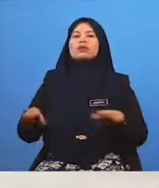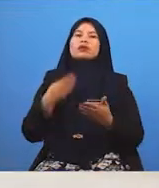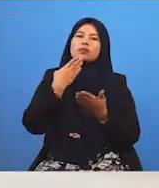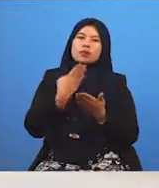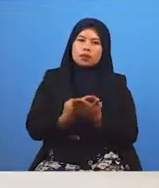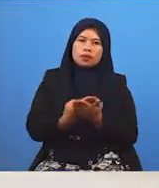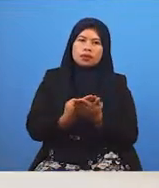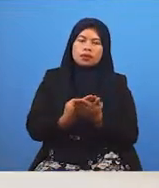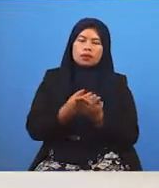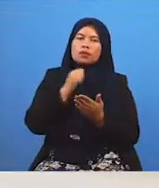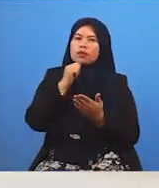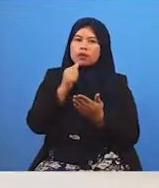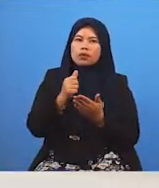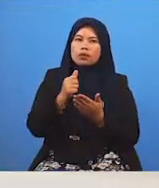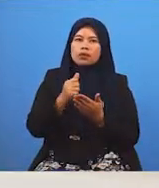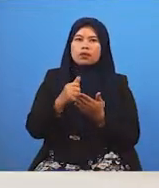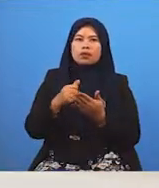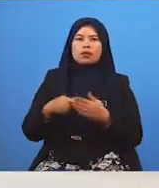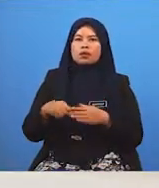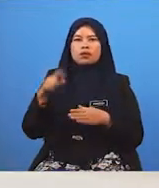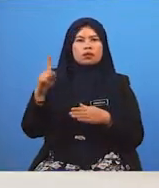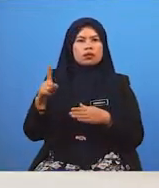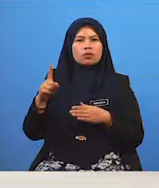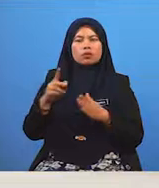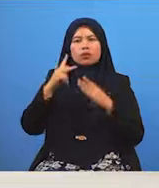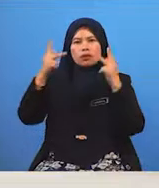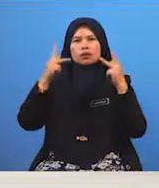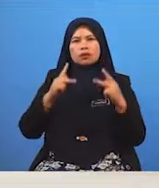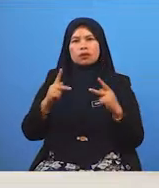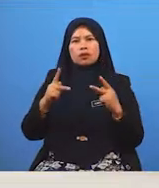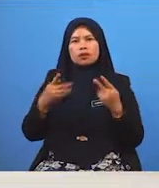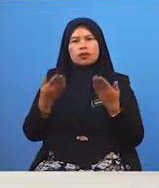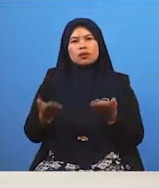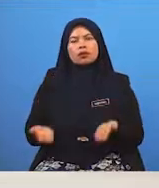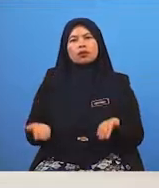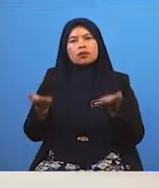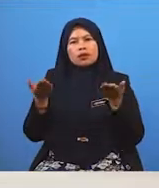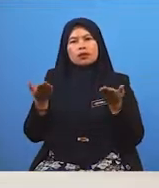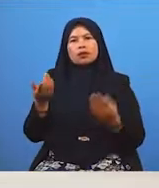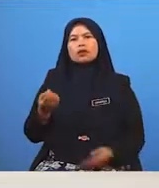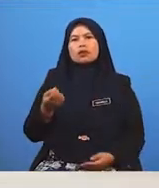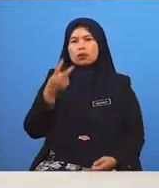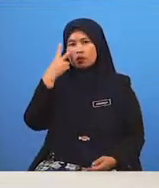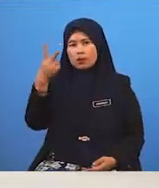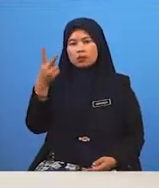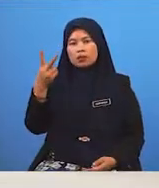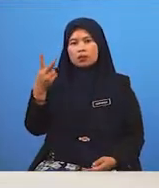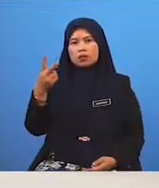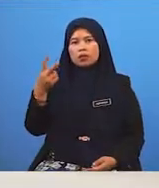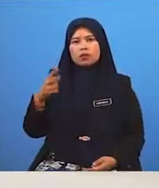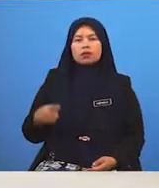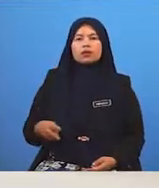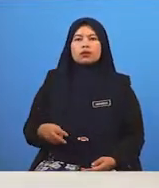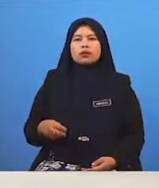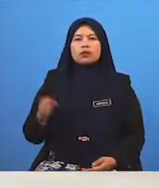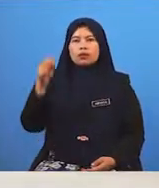isteri bukanlah suatu yang boleh dipandang remeh oleh suami, kerana hal ini jelas disebut dalam Al-Quranul